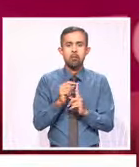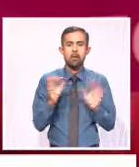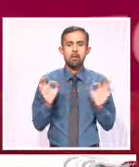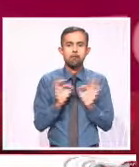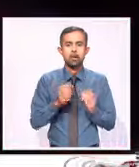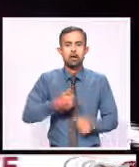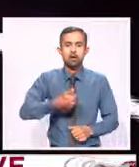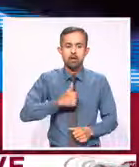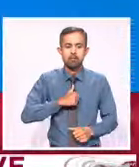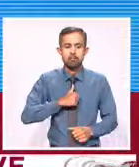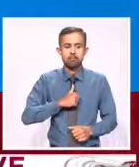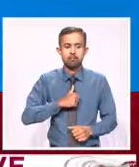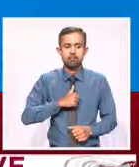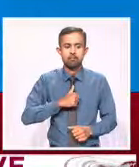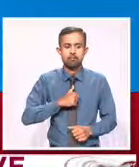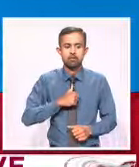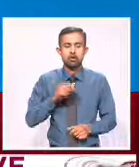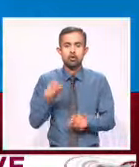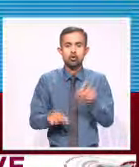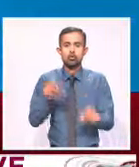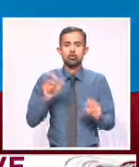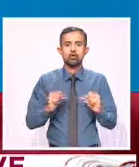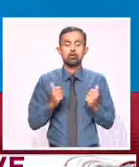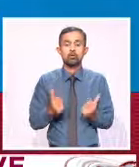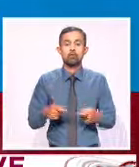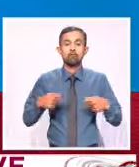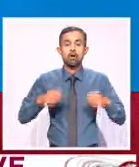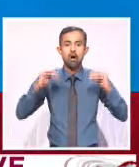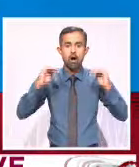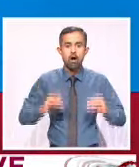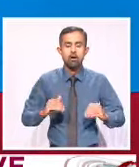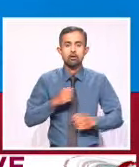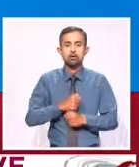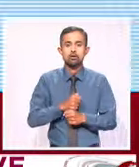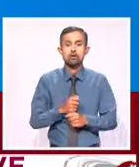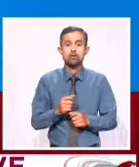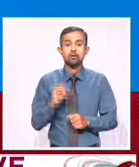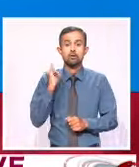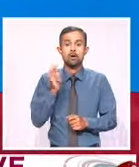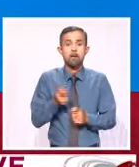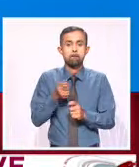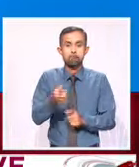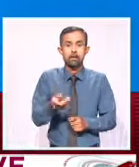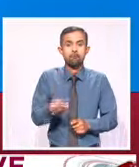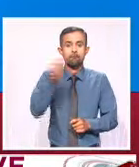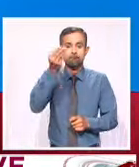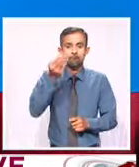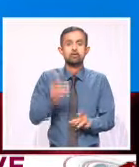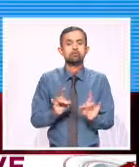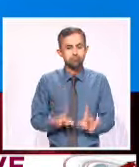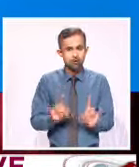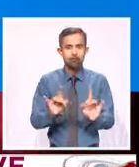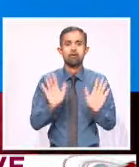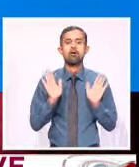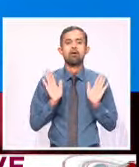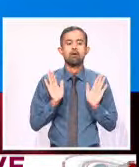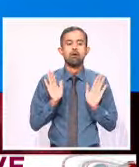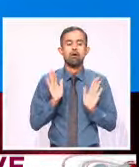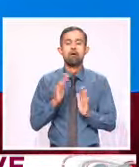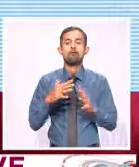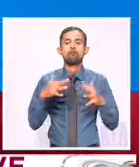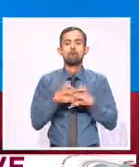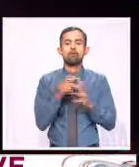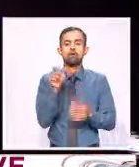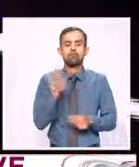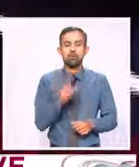බන්දුල එකගයි. ජනතාවගේ ජීවන බර අඩු කර රාජ්‍ය සේවක වැටුප් වැඩි කිරීමේ තීරණය එලෙසින්ම ක්‍රියාත්මක බව